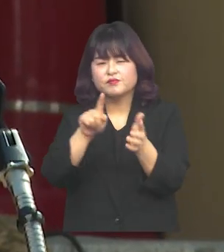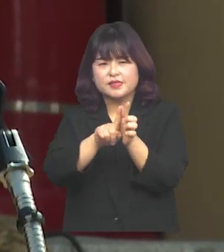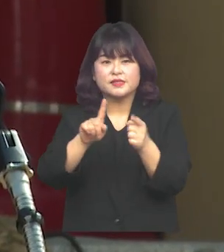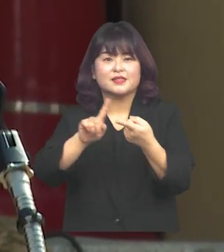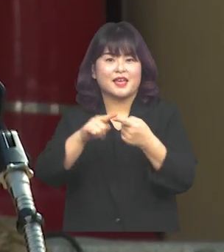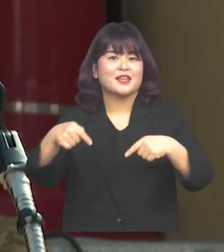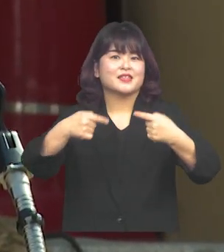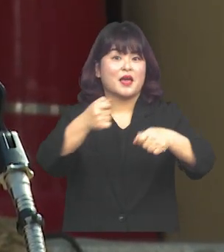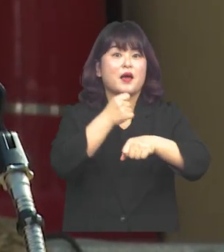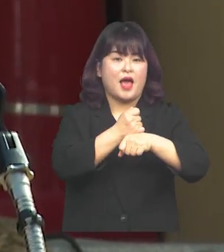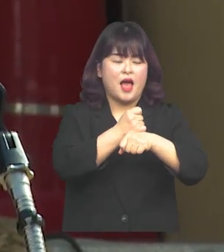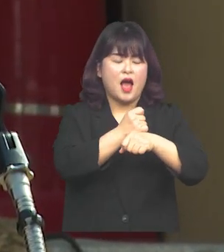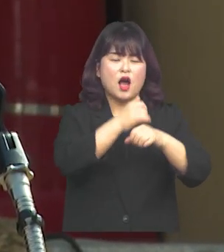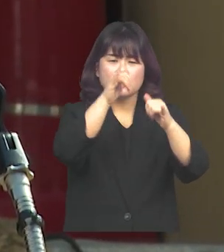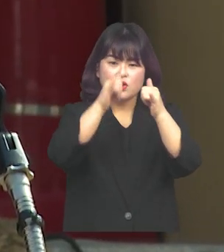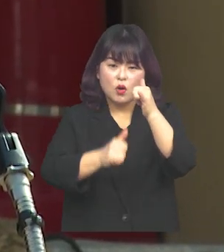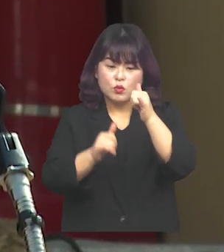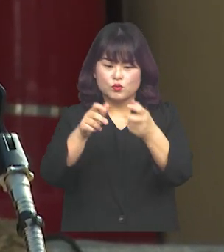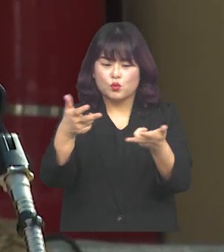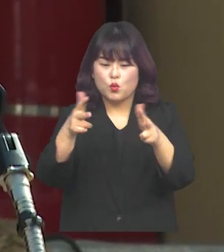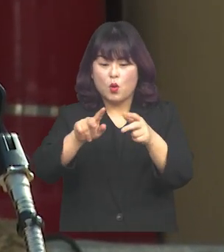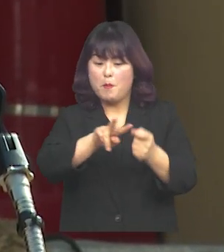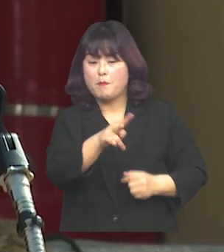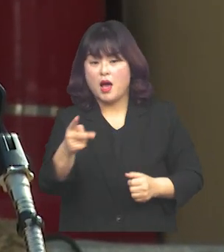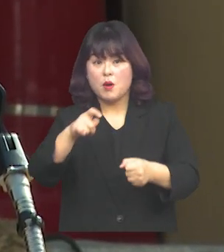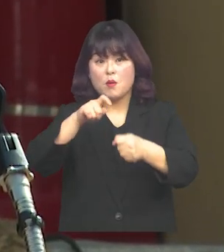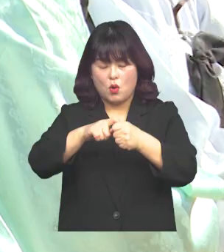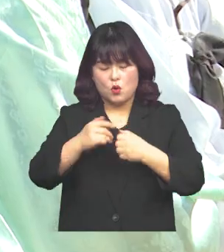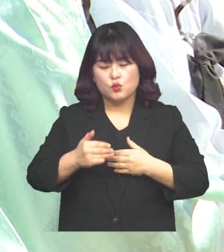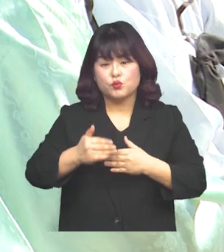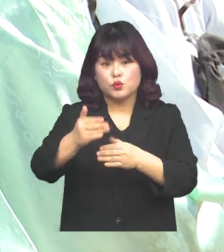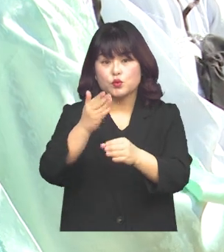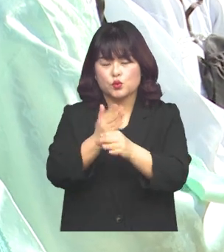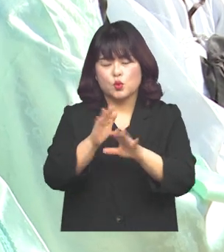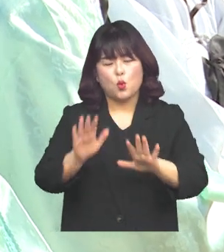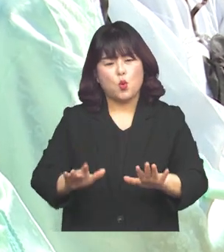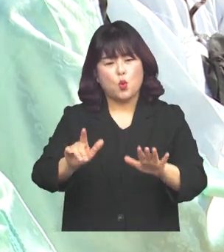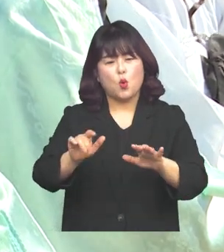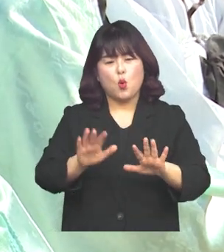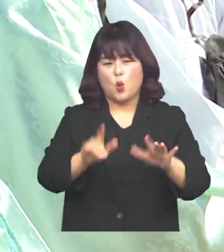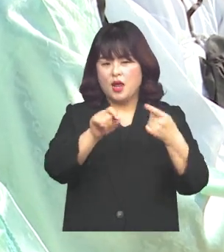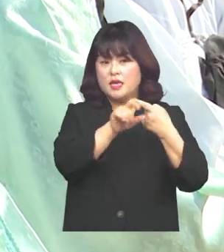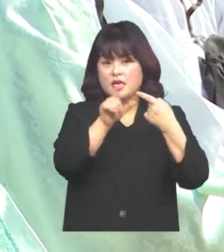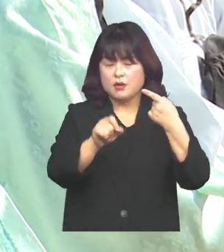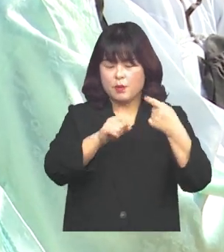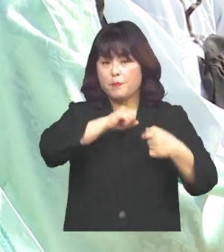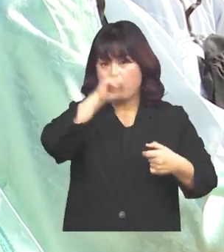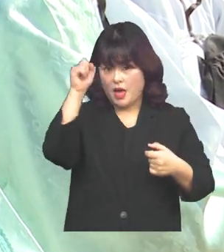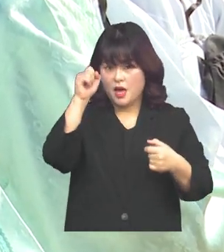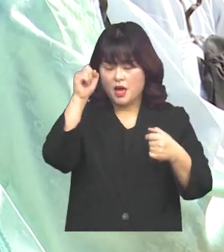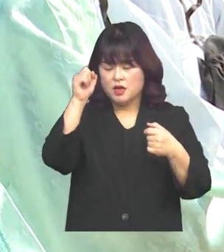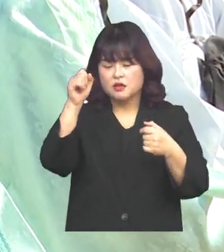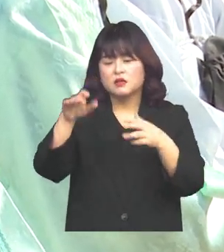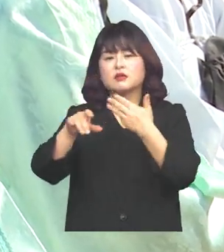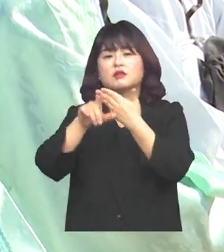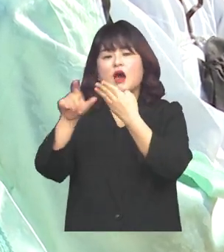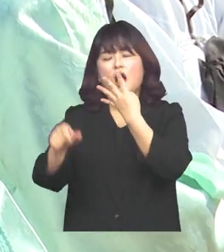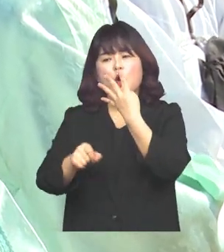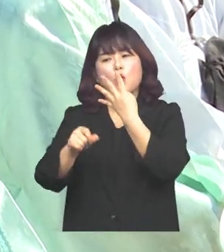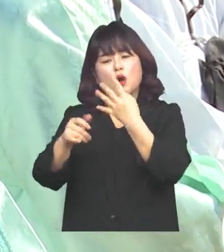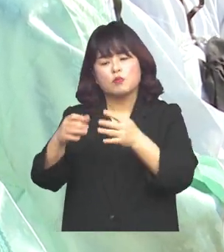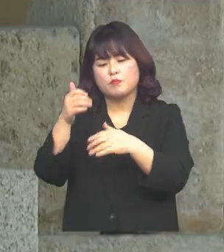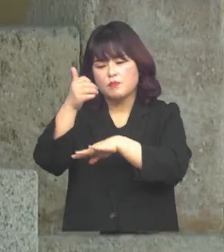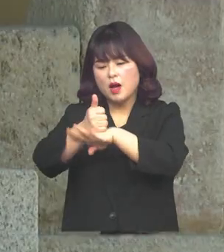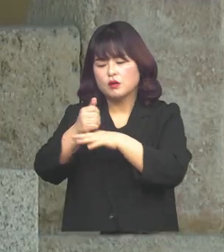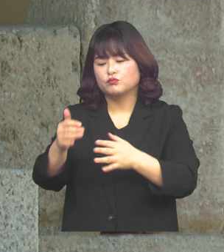시장은 심곡서원을 역사공원으로 조성하는 사업을 진행 중인데 올해 1월 국가유산청 설계 승인을 받아 4월 말